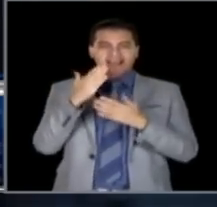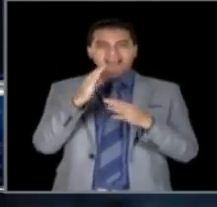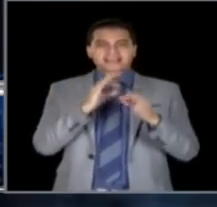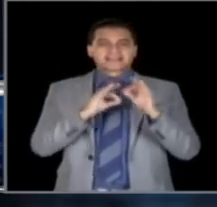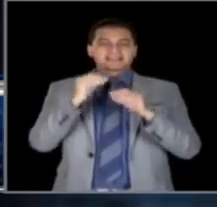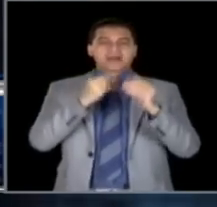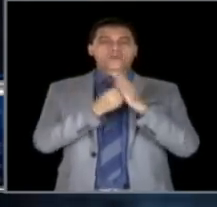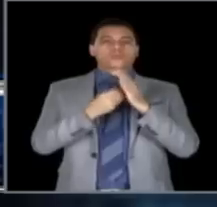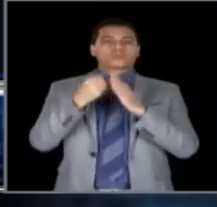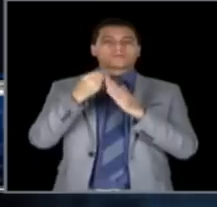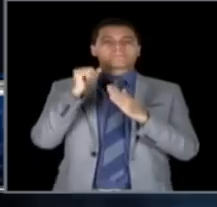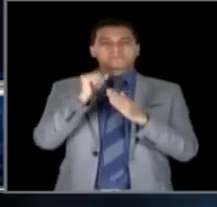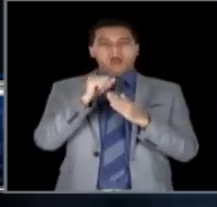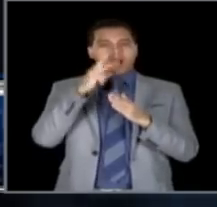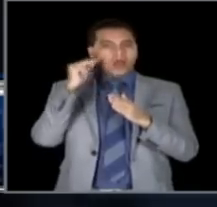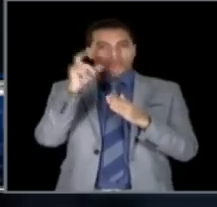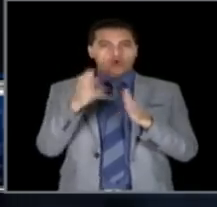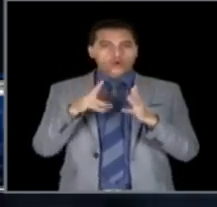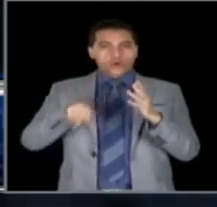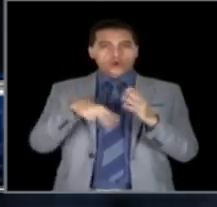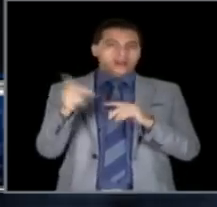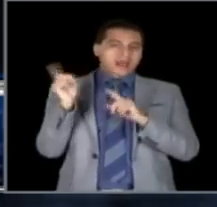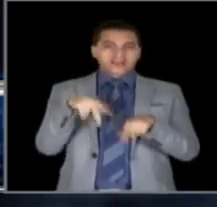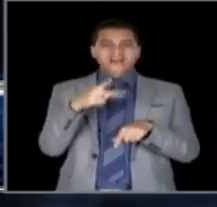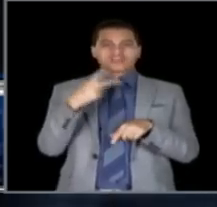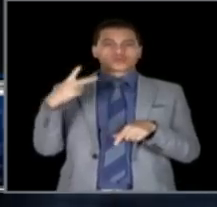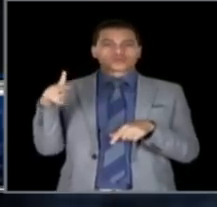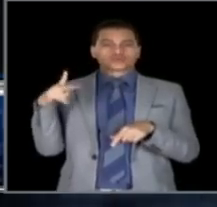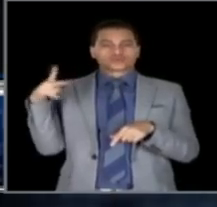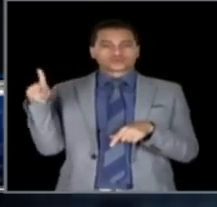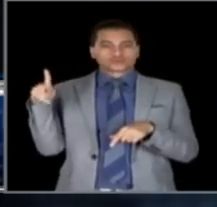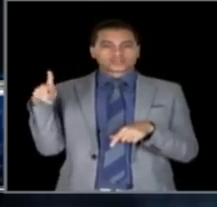الإيطالي لكرة القدم حتى عام 2022؟